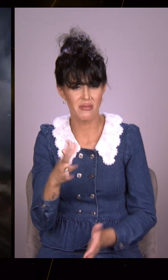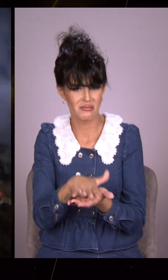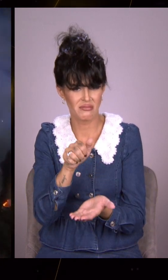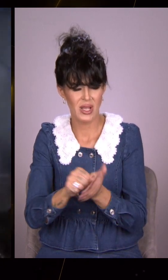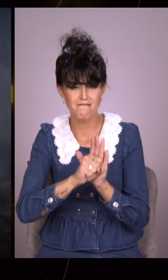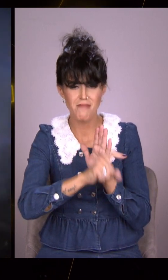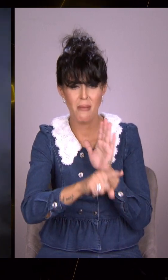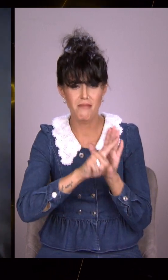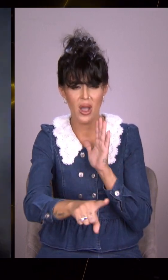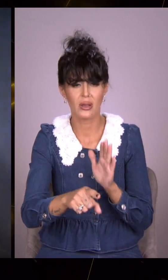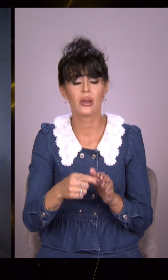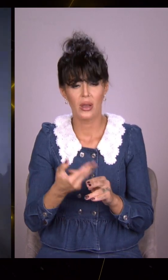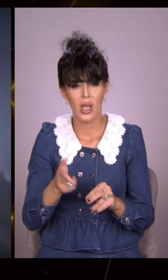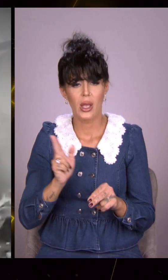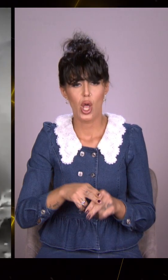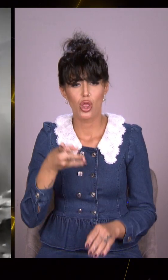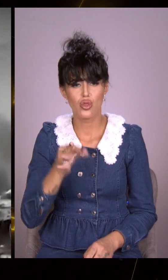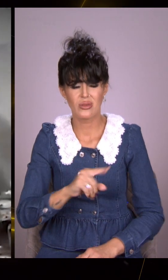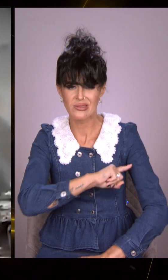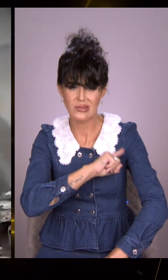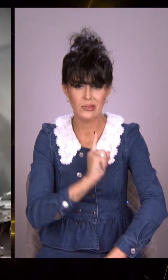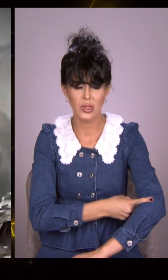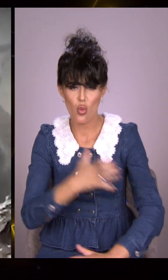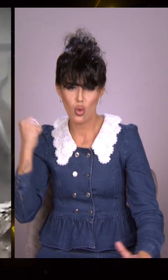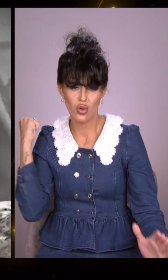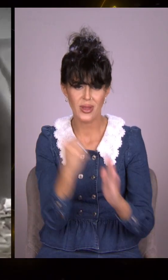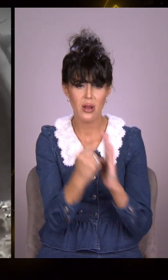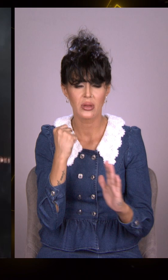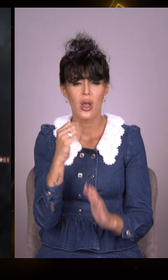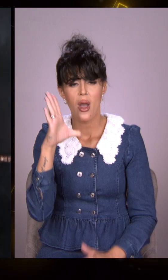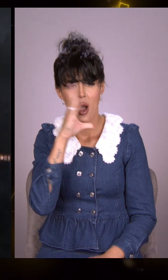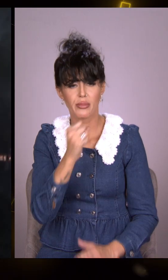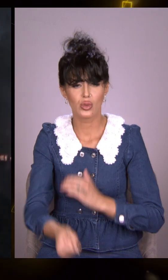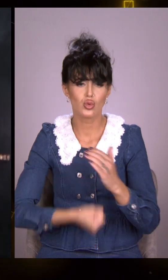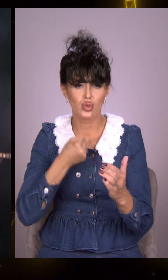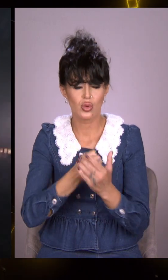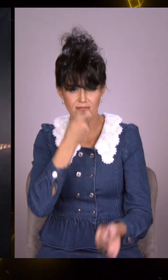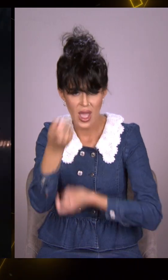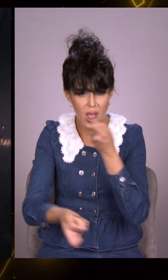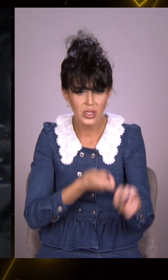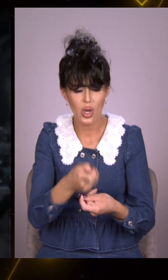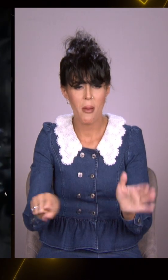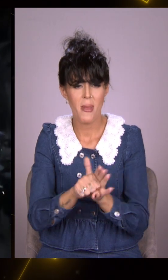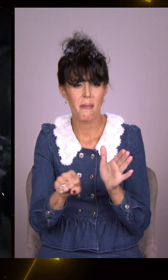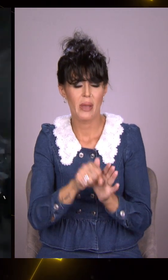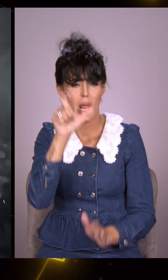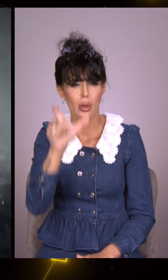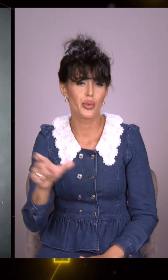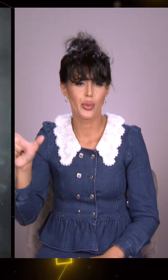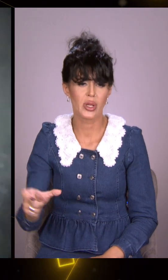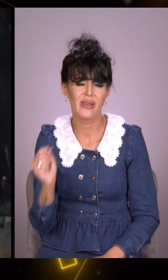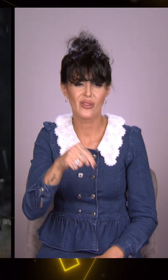вкрай неточними, але досить масивними та можуть призвести до чисельних людських жертв. Того дня